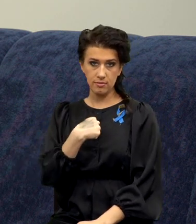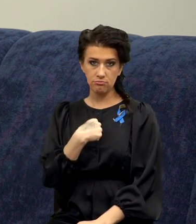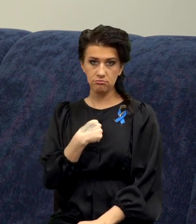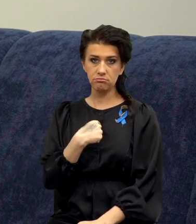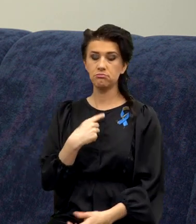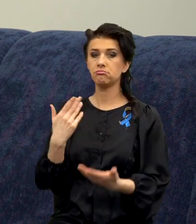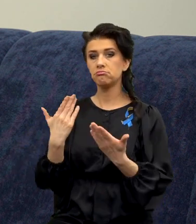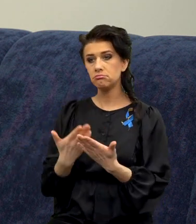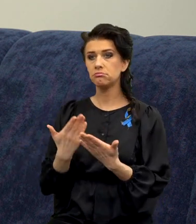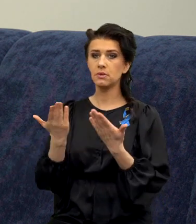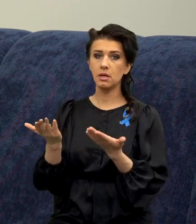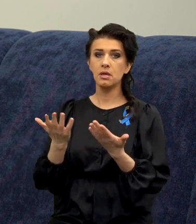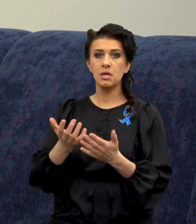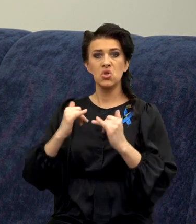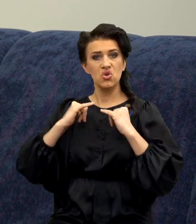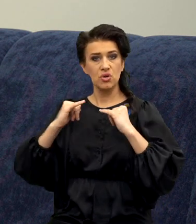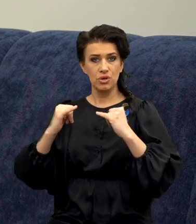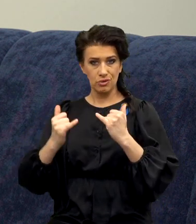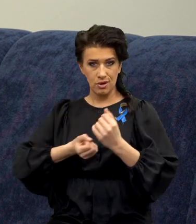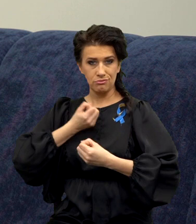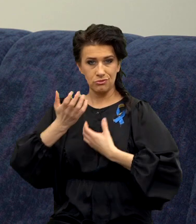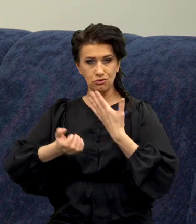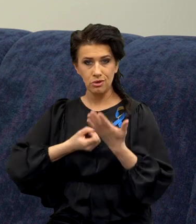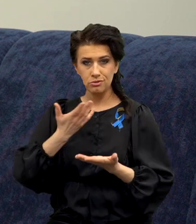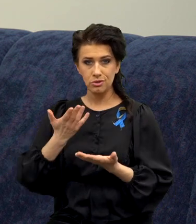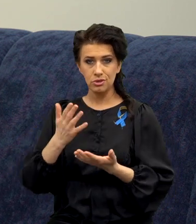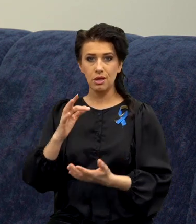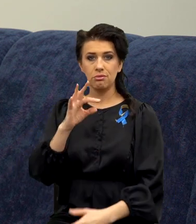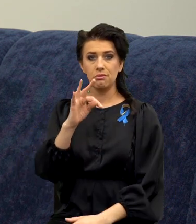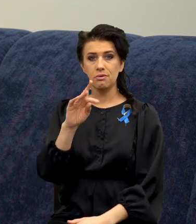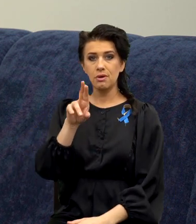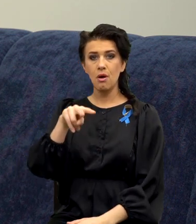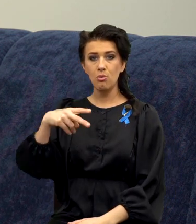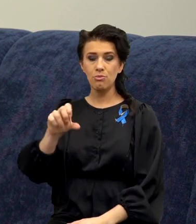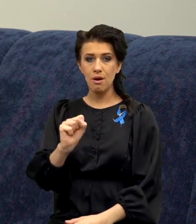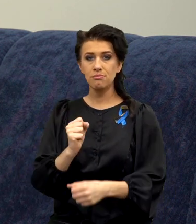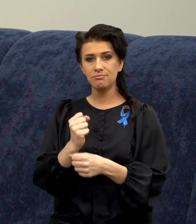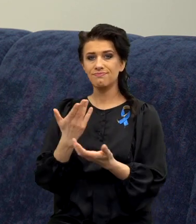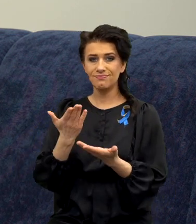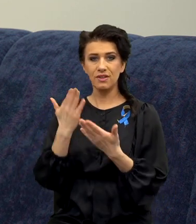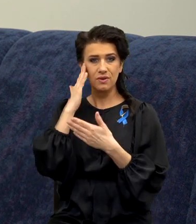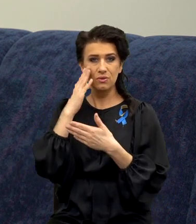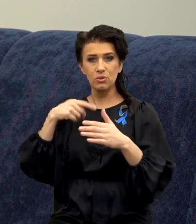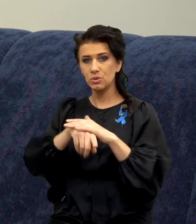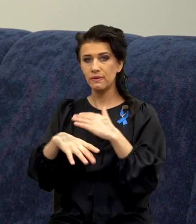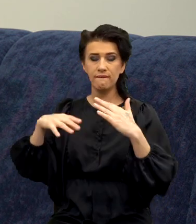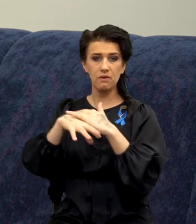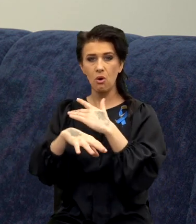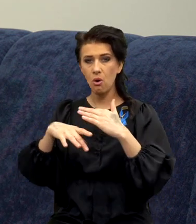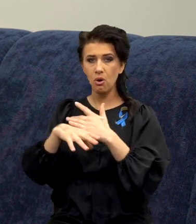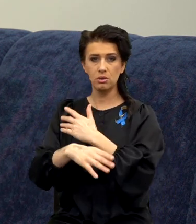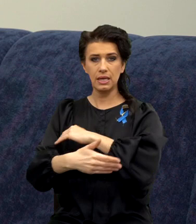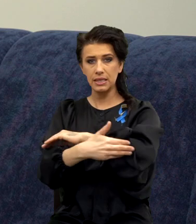co siły przeżyć traumatycznych, które tutaj wraz z tym przekroczeniem granicy, ucieczką przed wojną, tutaj